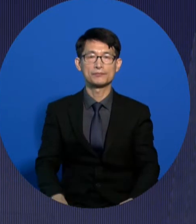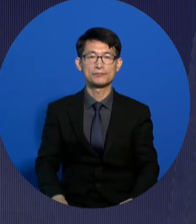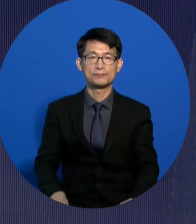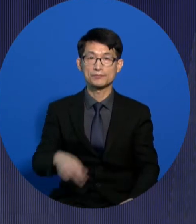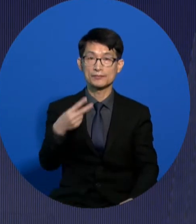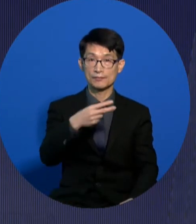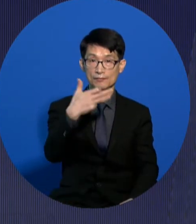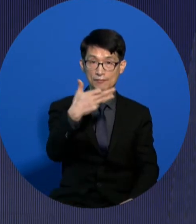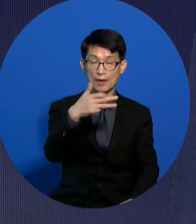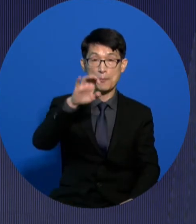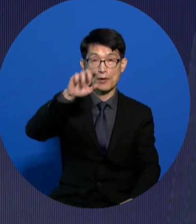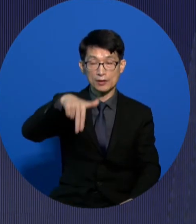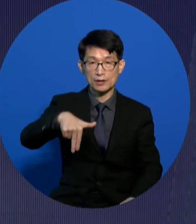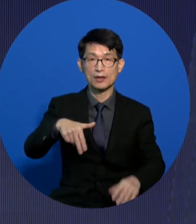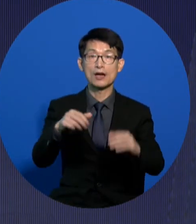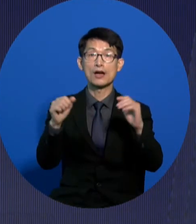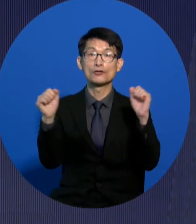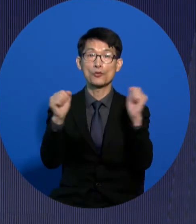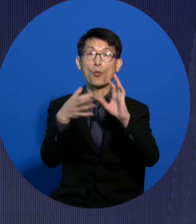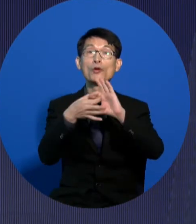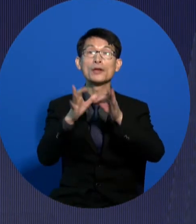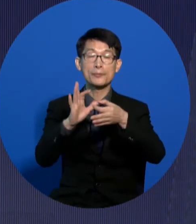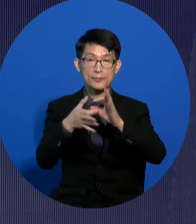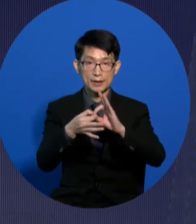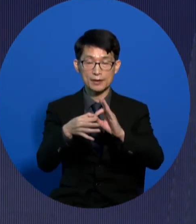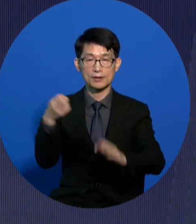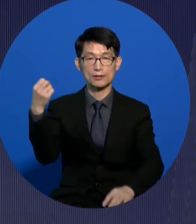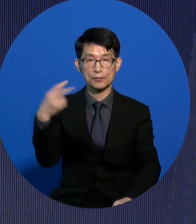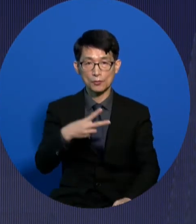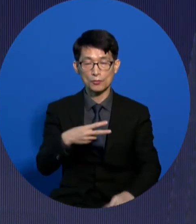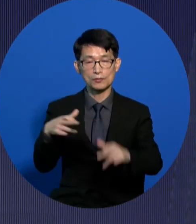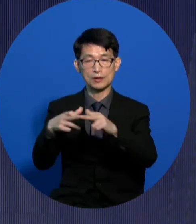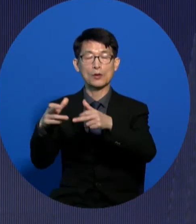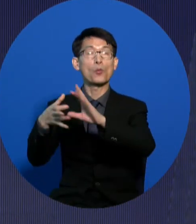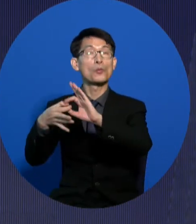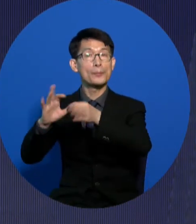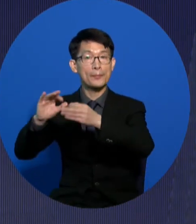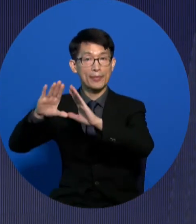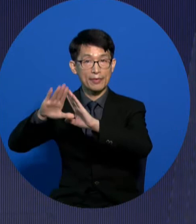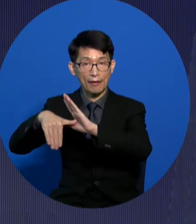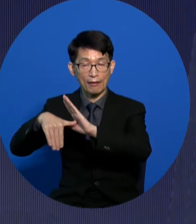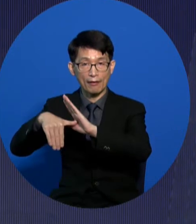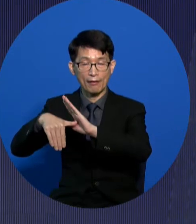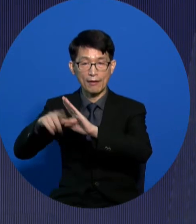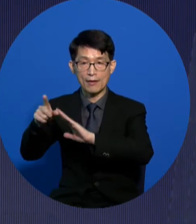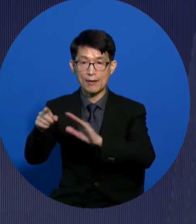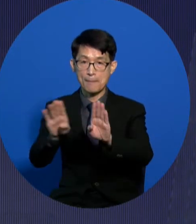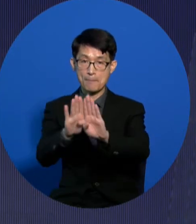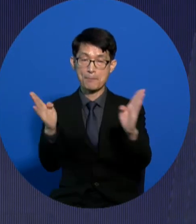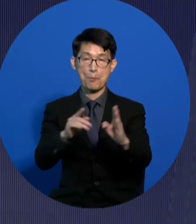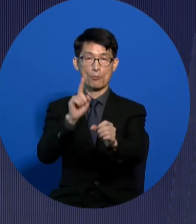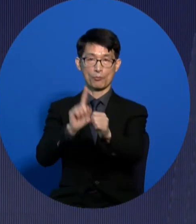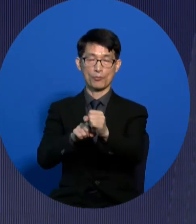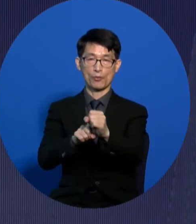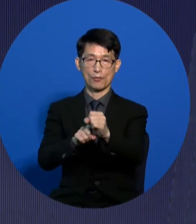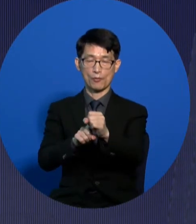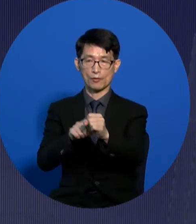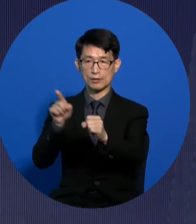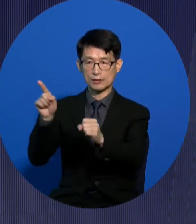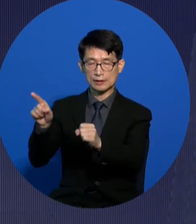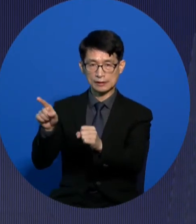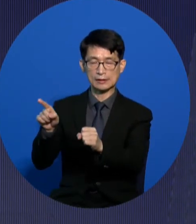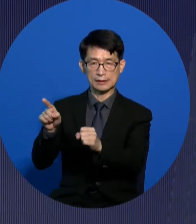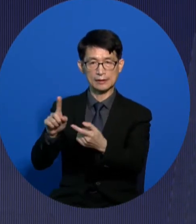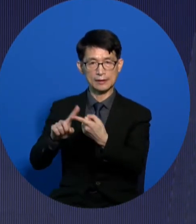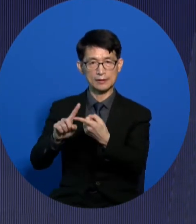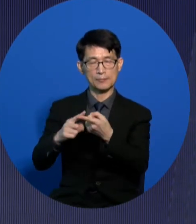2018 평창 동계 올림픽, 패럴림픽에서는 개최 목표와 레거시의 활용 계획을 제시한